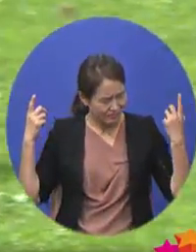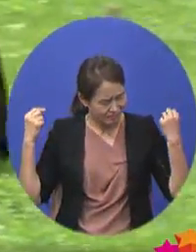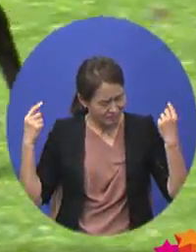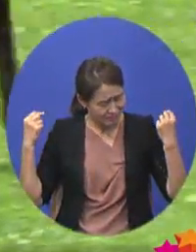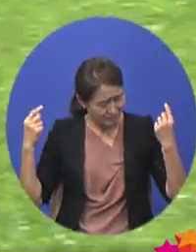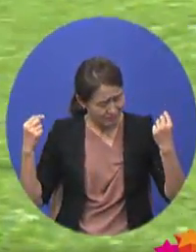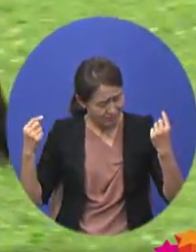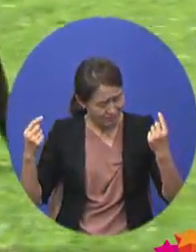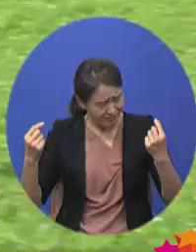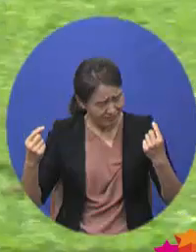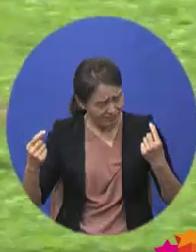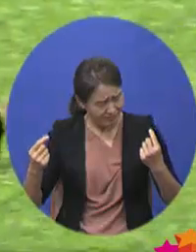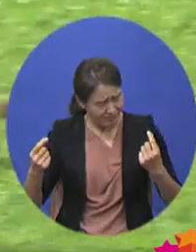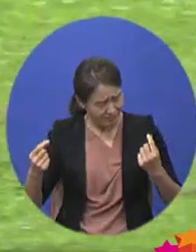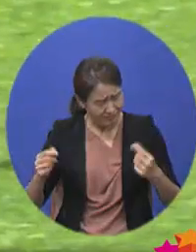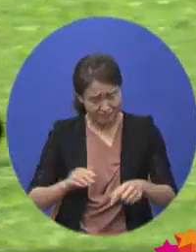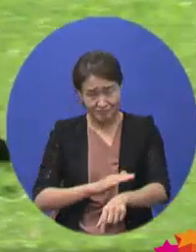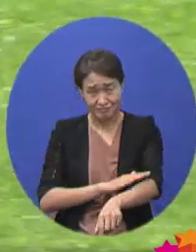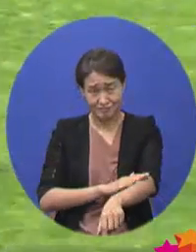변함없이